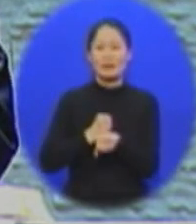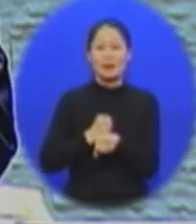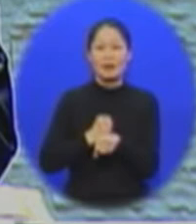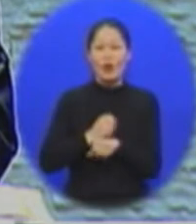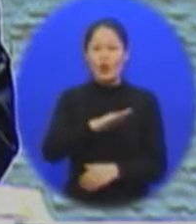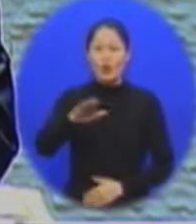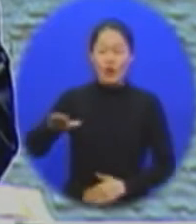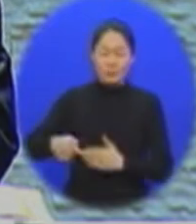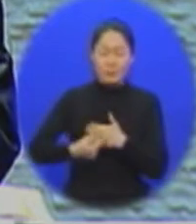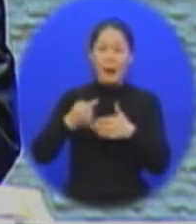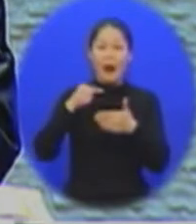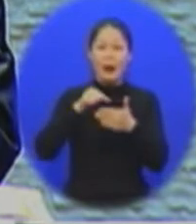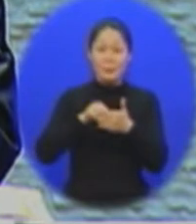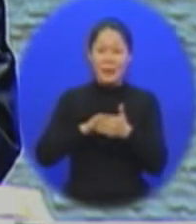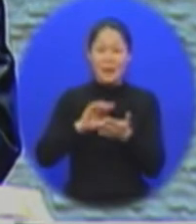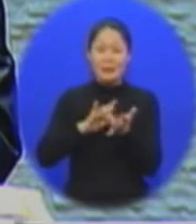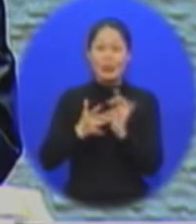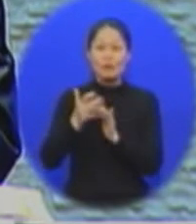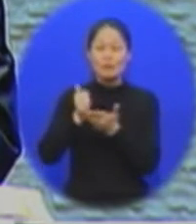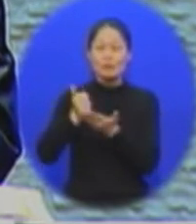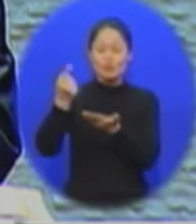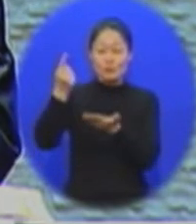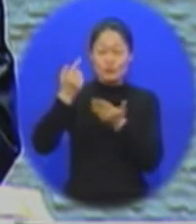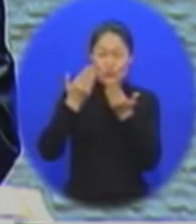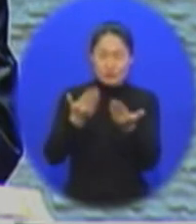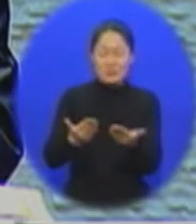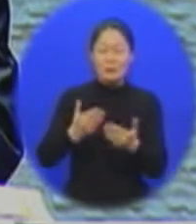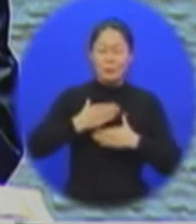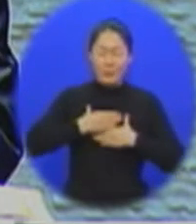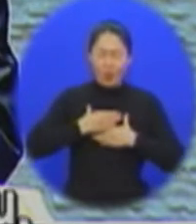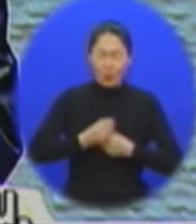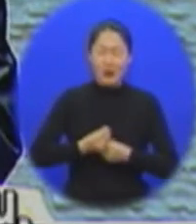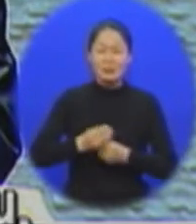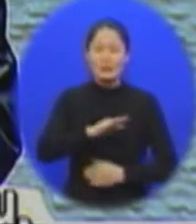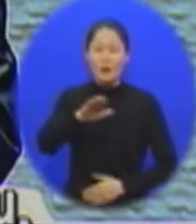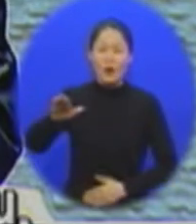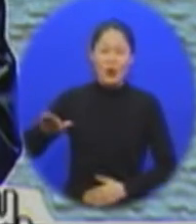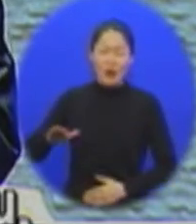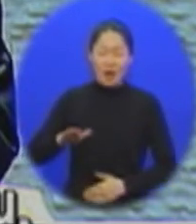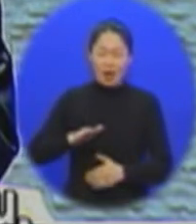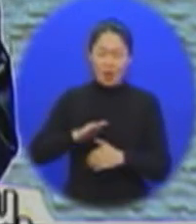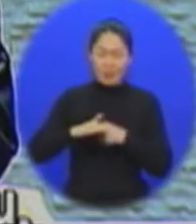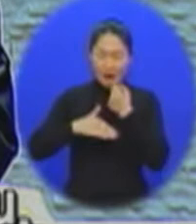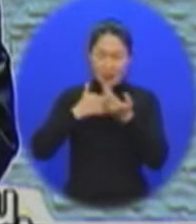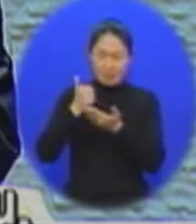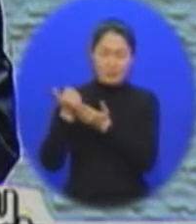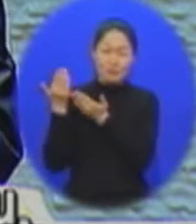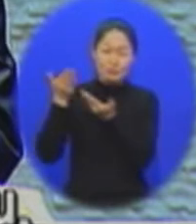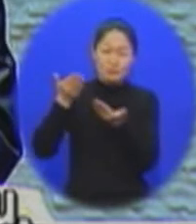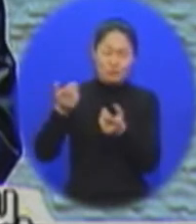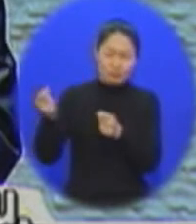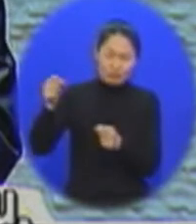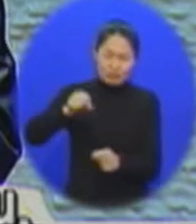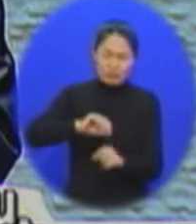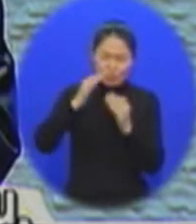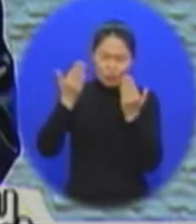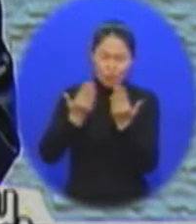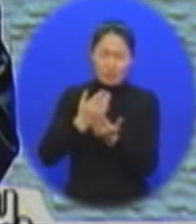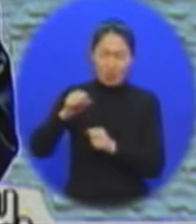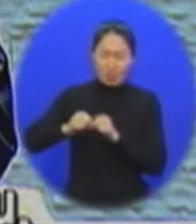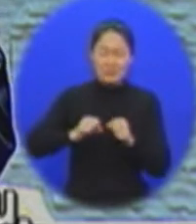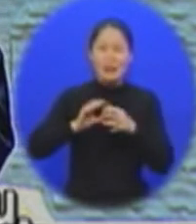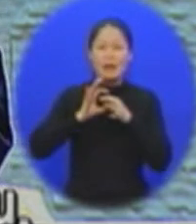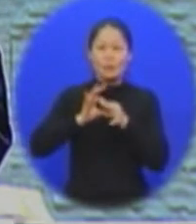여러분의 마음에 예수님께서 주시는 평안이 하나님이 여러분에게 부시는 모든 역사의 통로가 됩니다